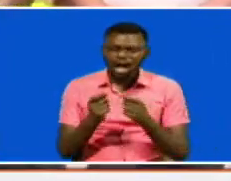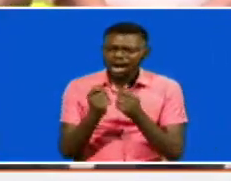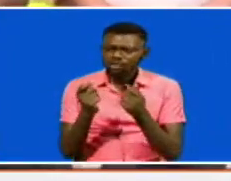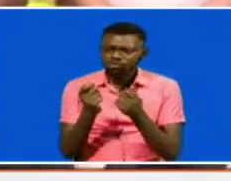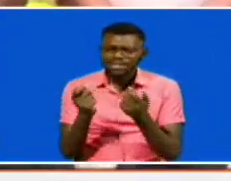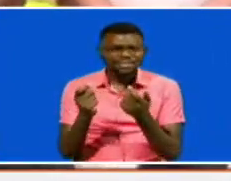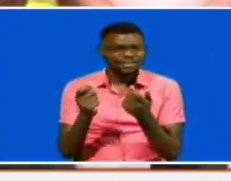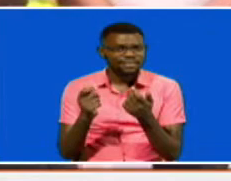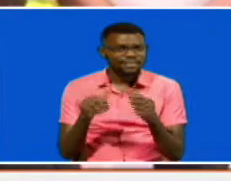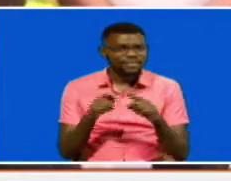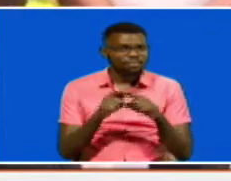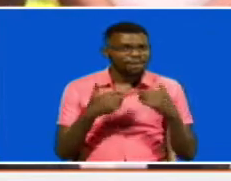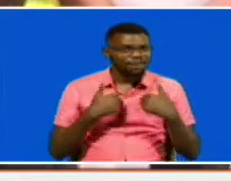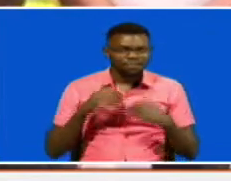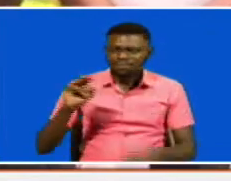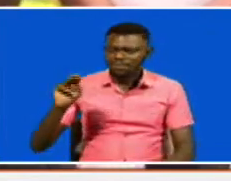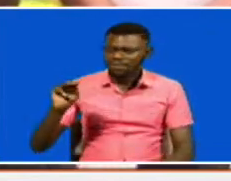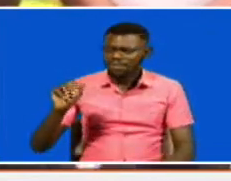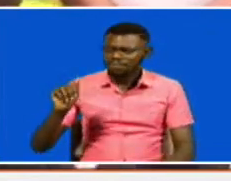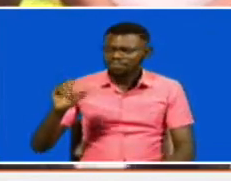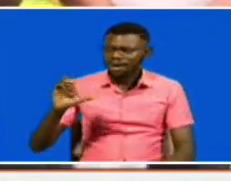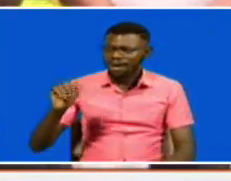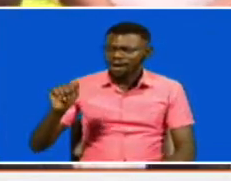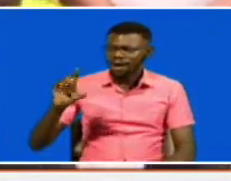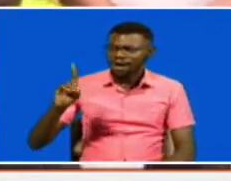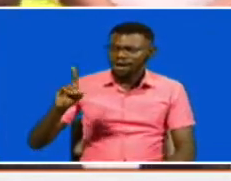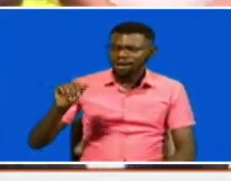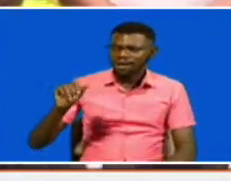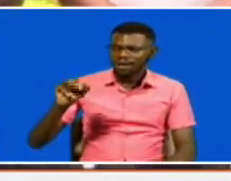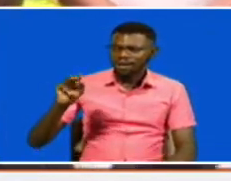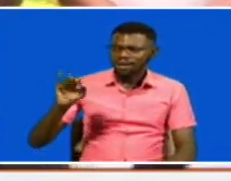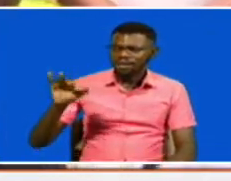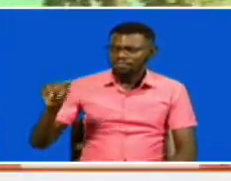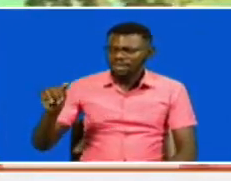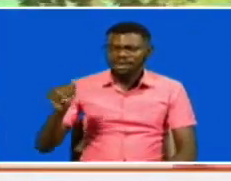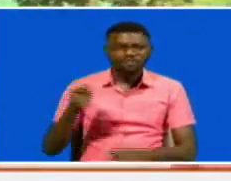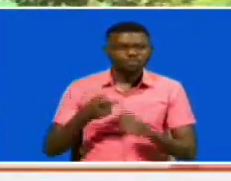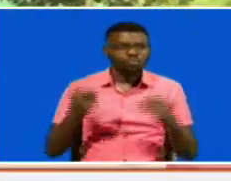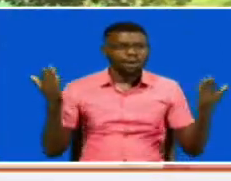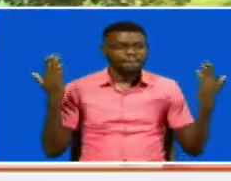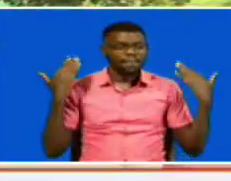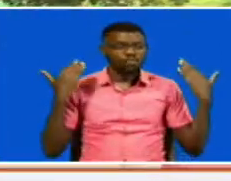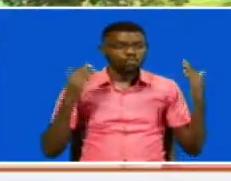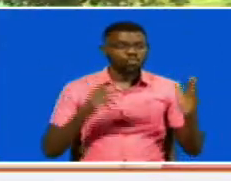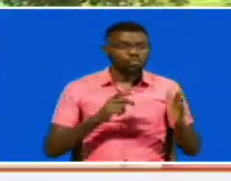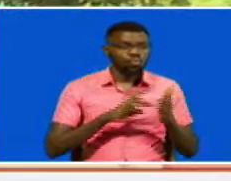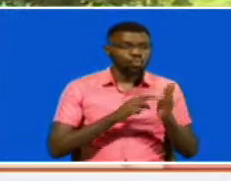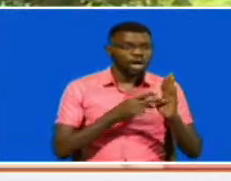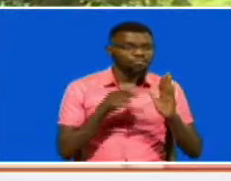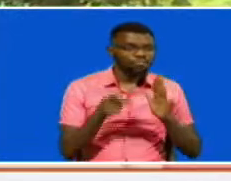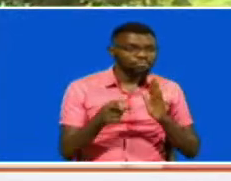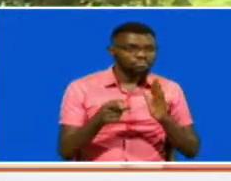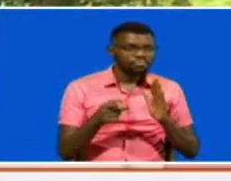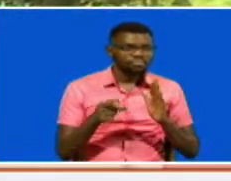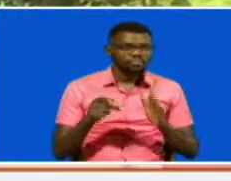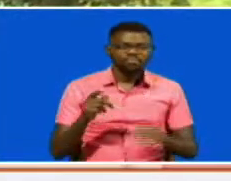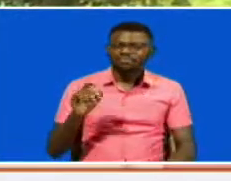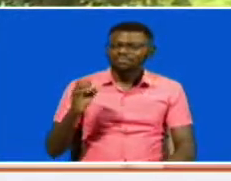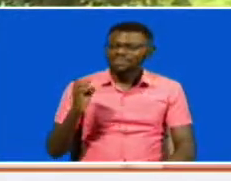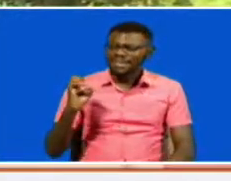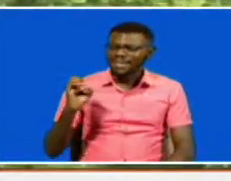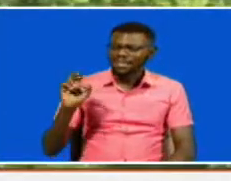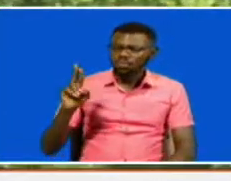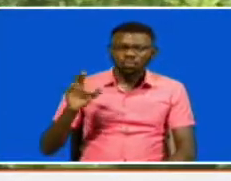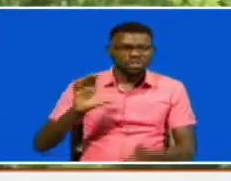we are also processing macadamia nuts here. So we are bringing macadamia nuts from Meru also here. Mradi huu umedhaminiwa na jumuiya ya Ulaya